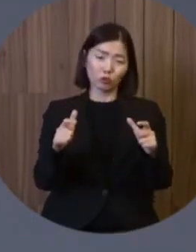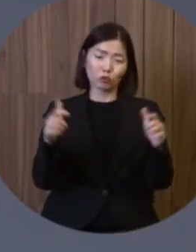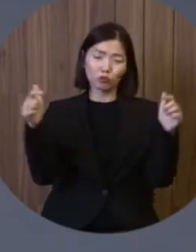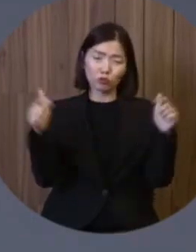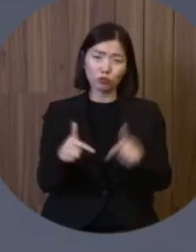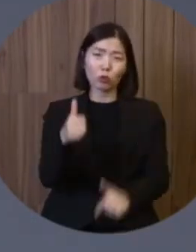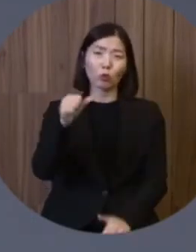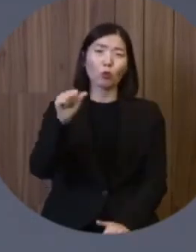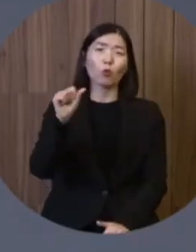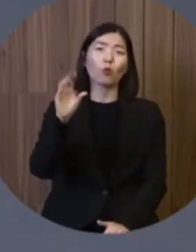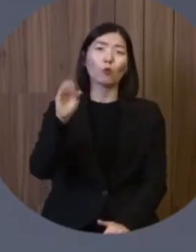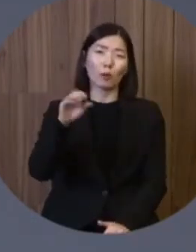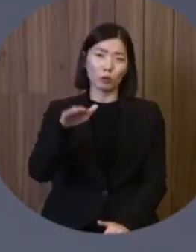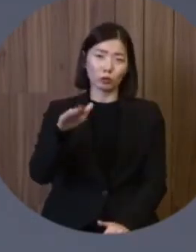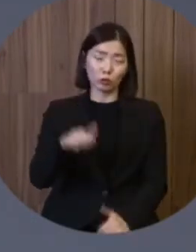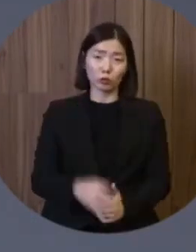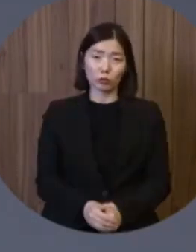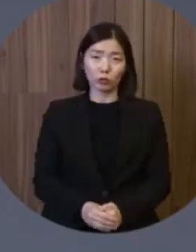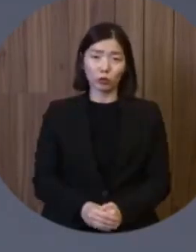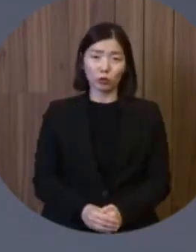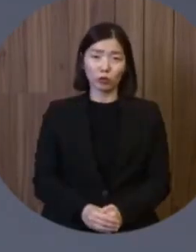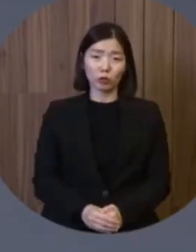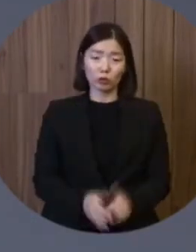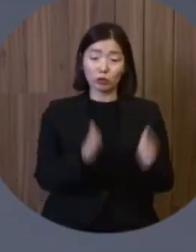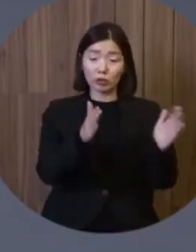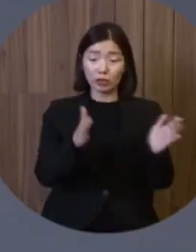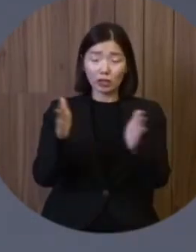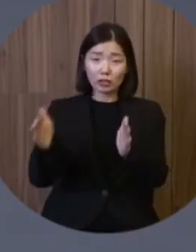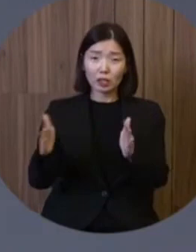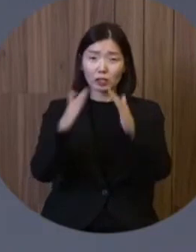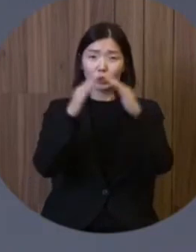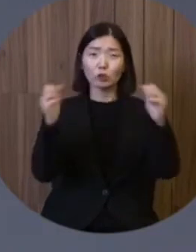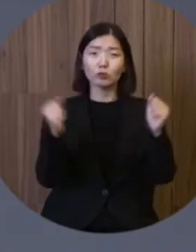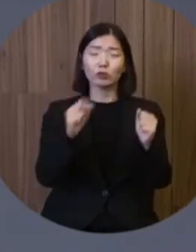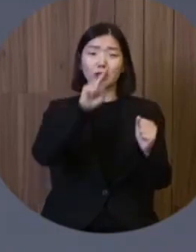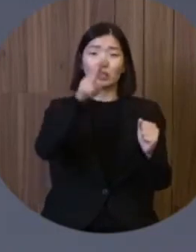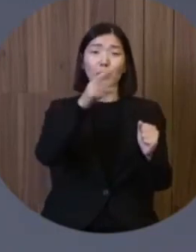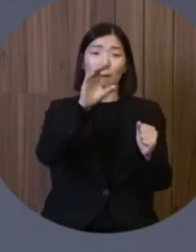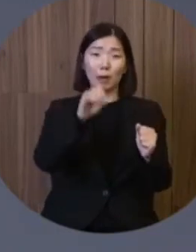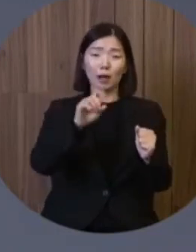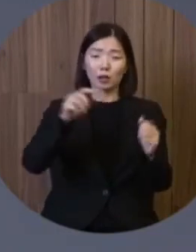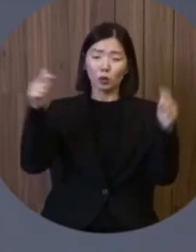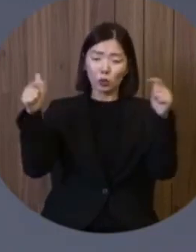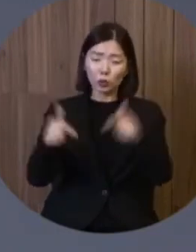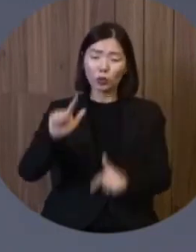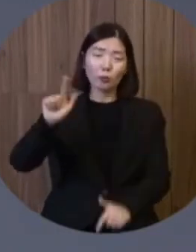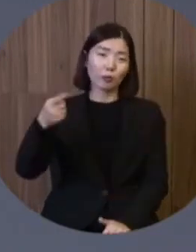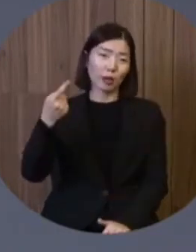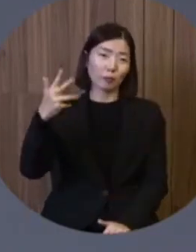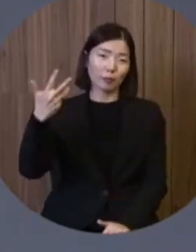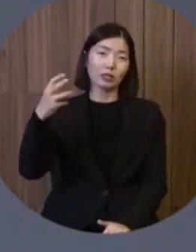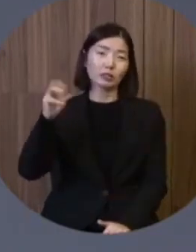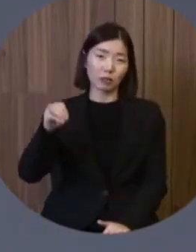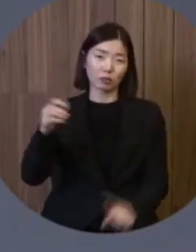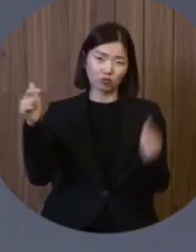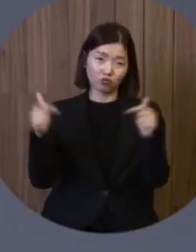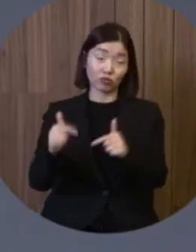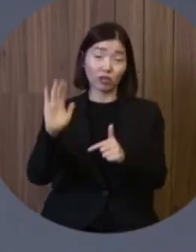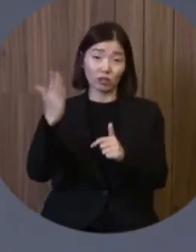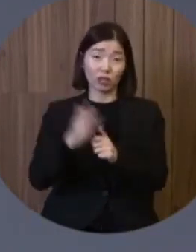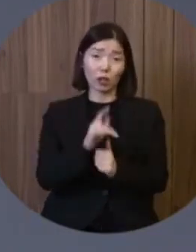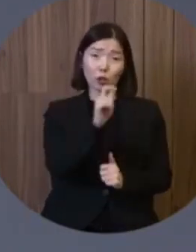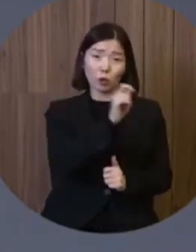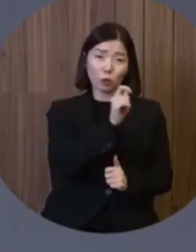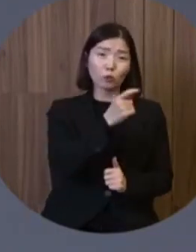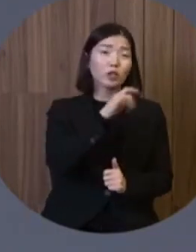5천이 되었습니다. 같은 기간 전북은 200만에서 180만 명으로 줄었습니다.